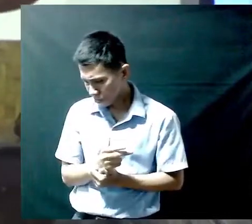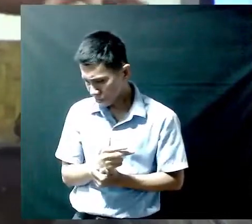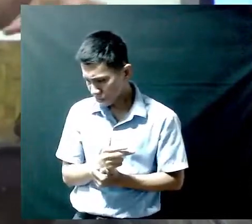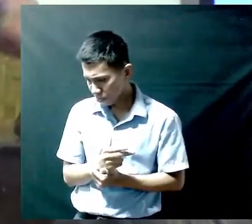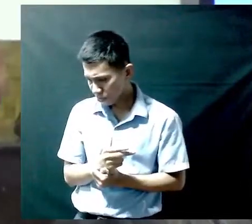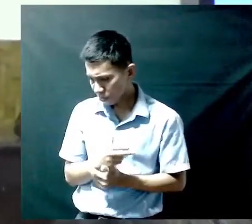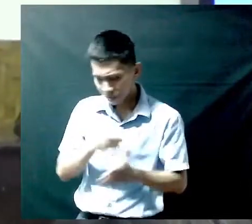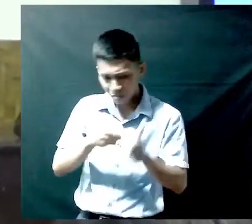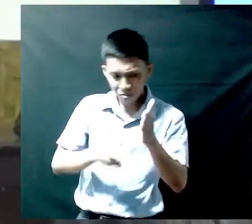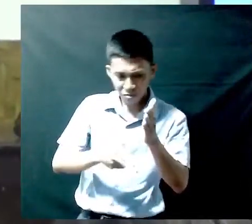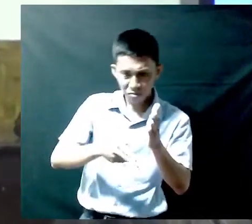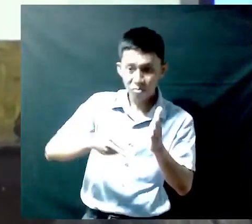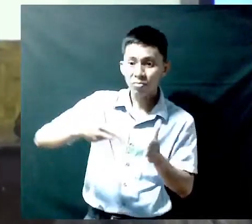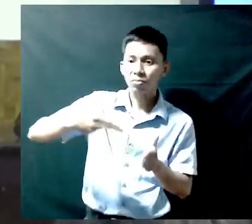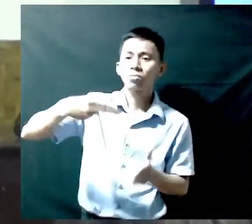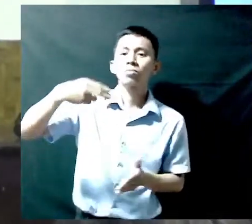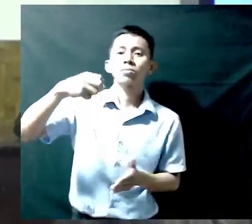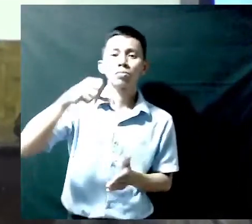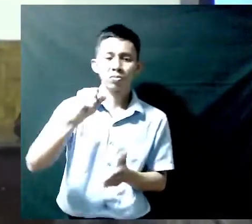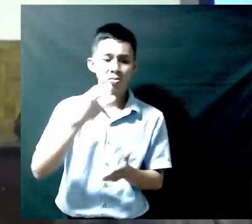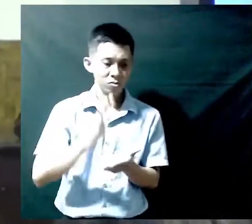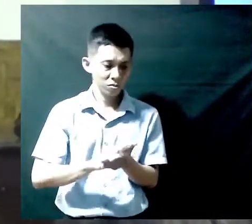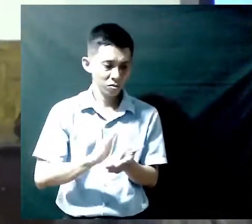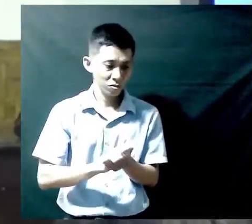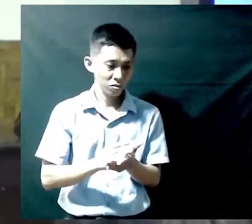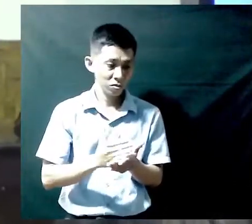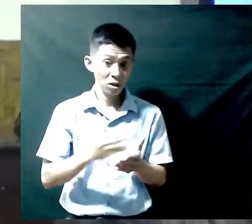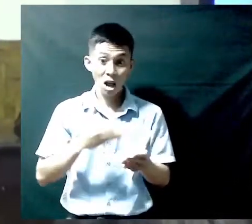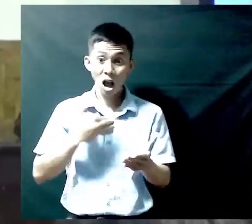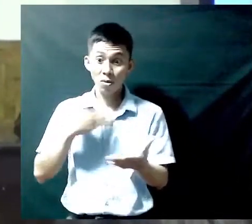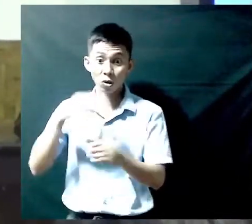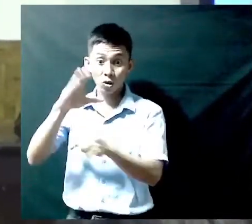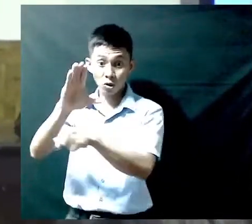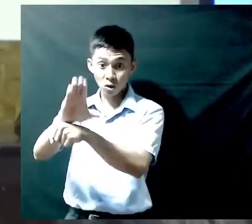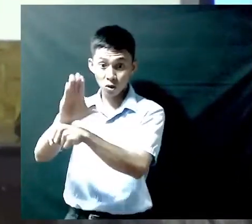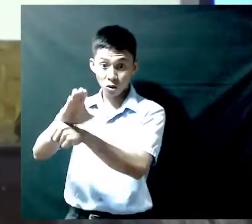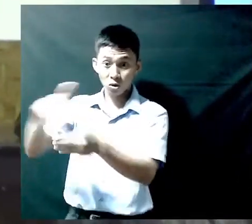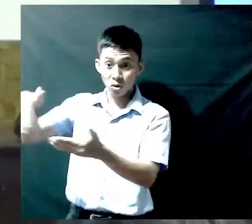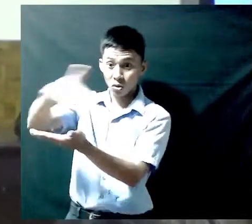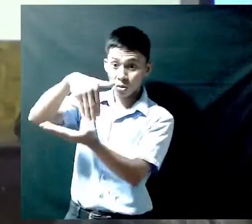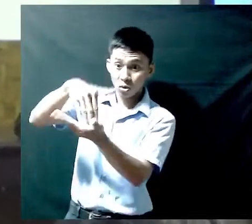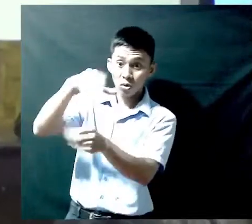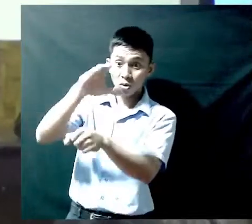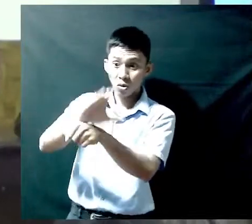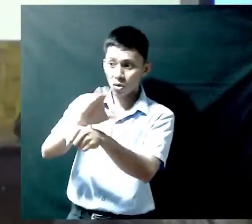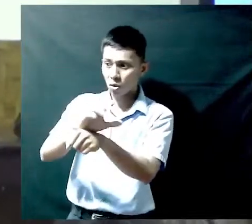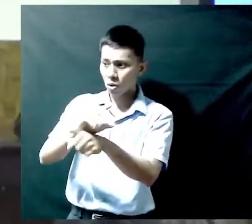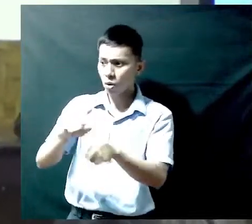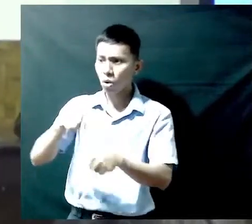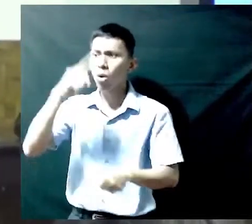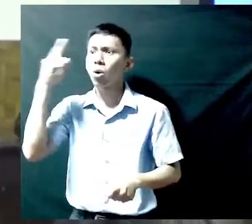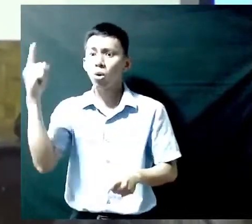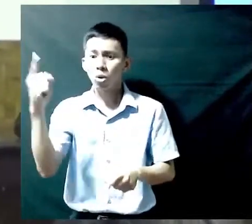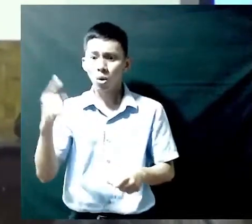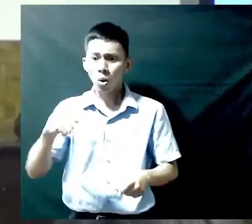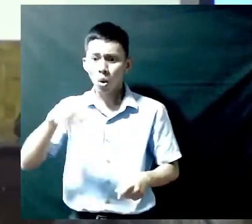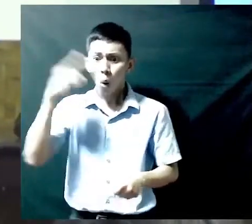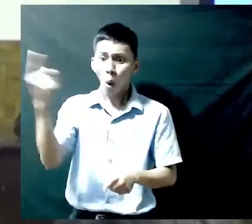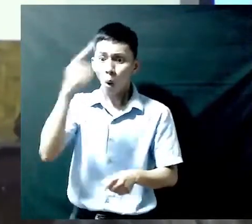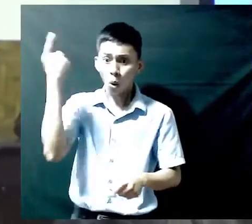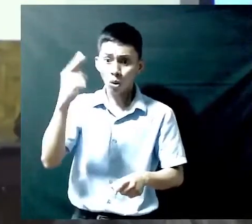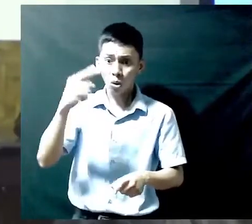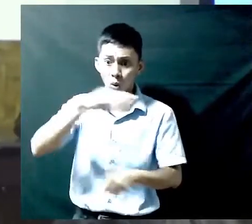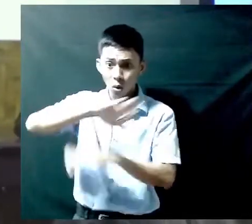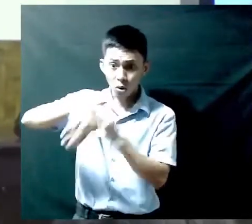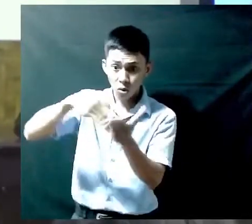smallest high school and the biggest high school. At yung church nasa gitna. Araw-araw na ginawa ng Diyos, laging merong rumble ng gang doon sa harapan